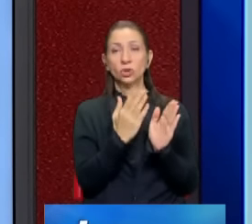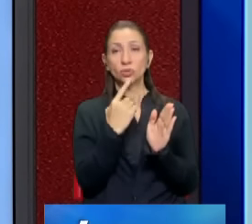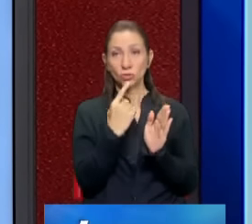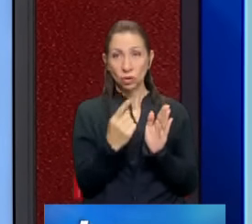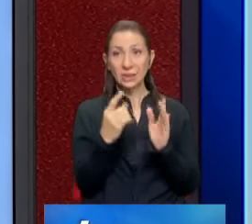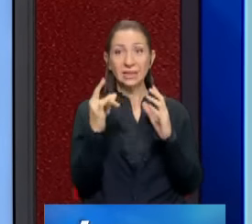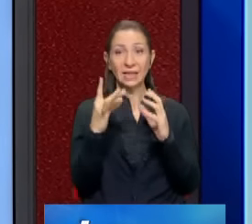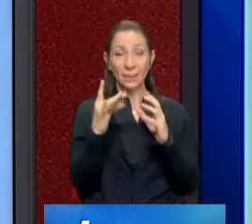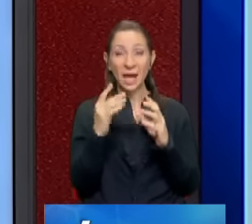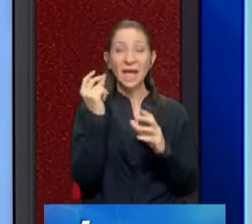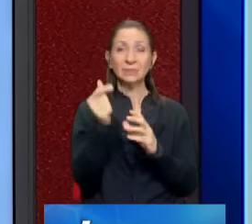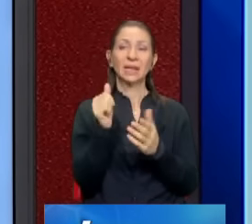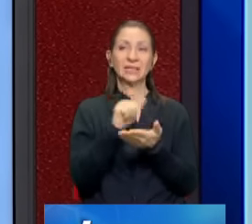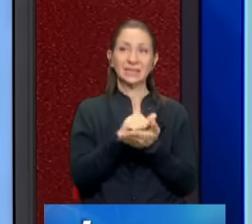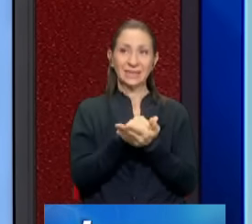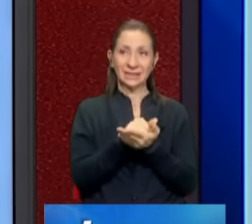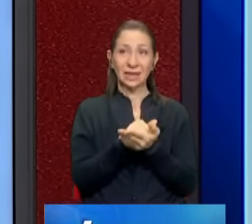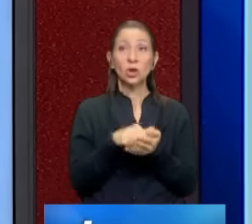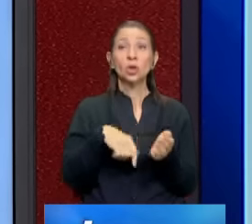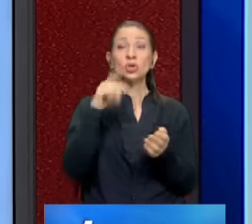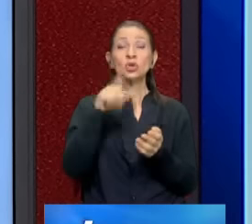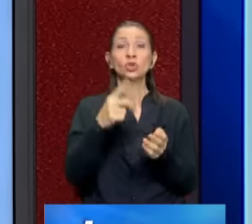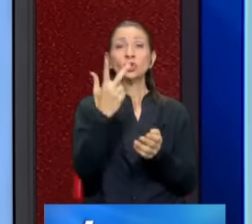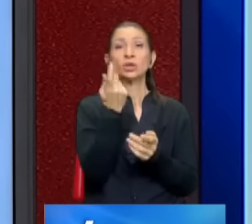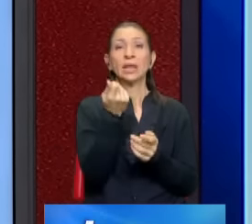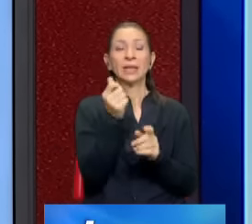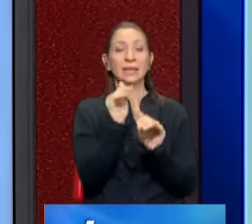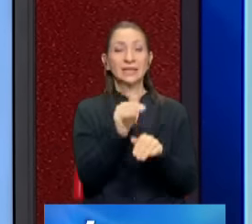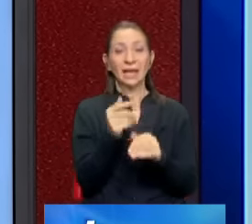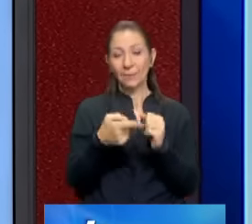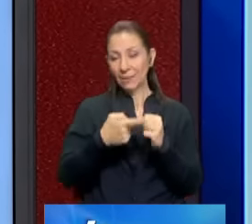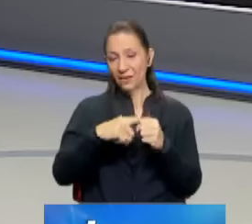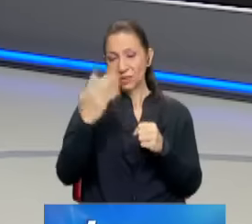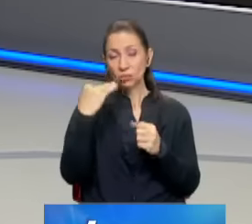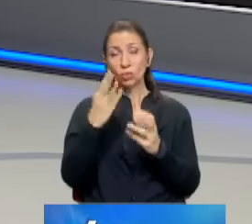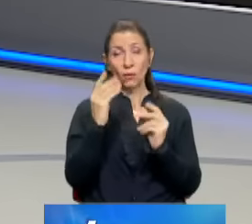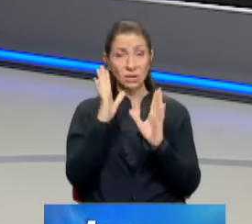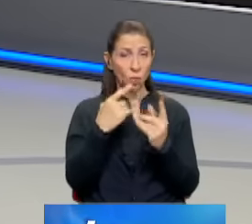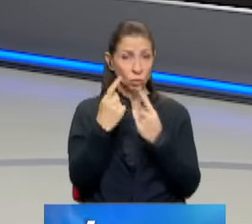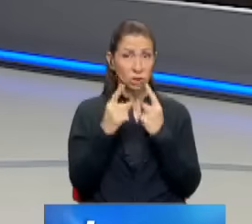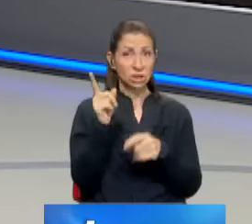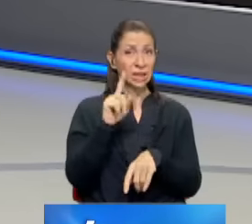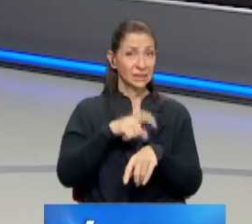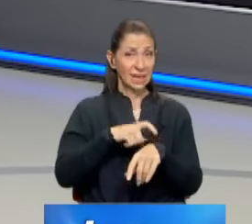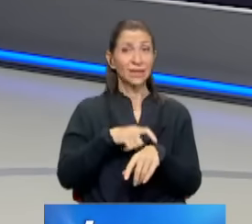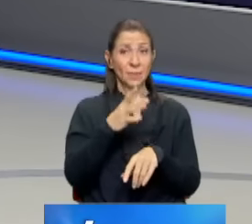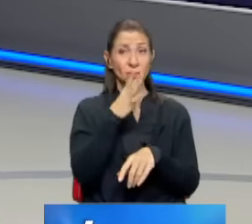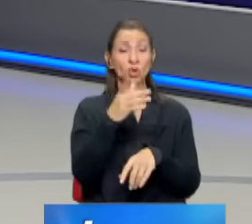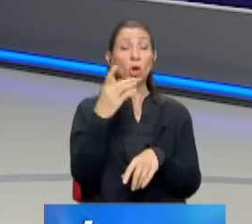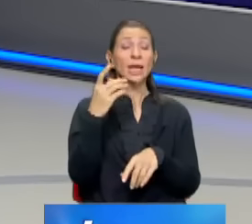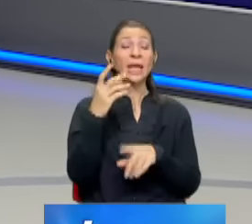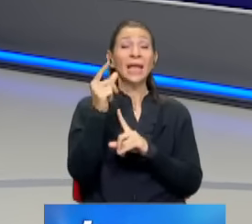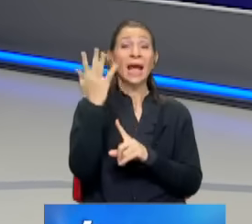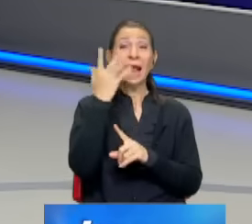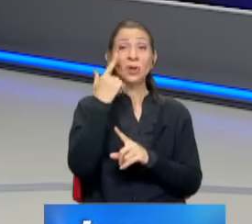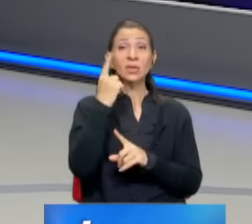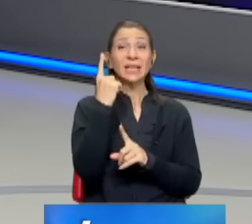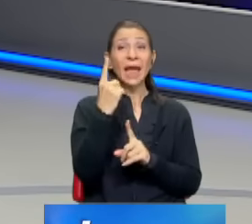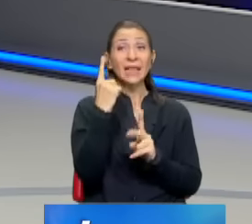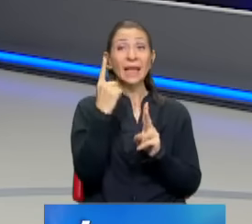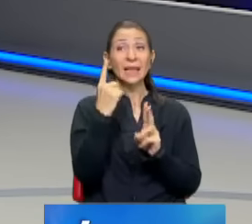diyor Diyarbakır Ekspres gazetesi. Günlük 3 liralık destek, geçtiğimiz hafta bunu çokça konuştuk. Çalar Saat'te özellikle İlker Karagöz size tek